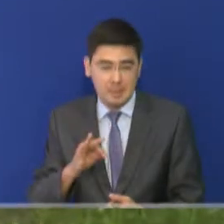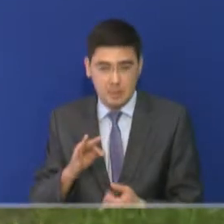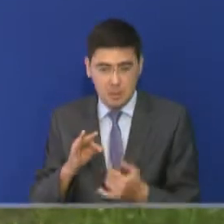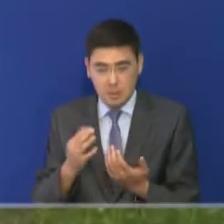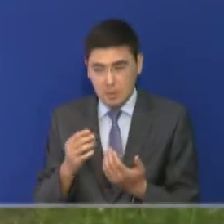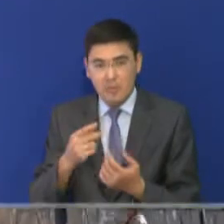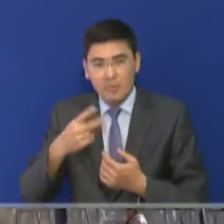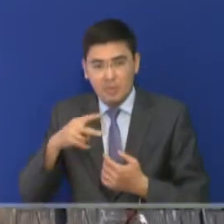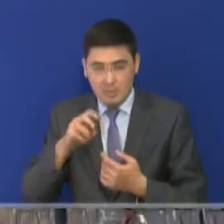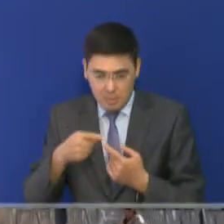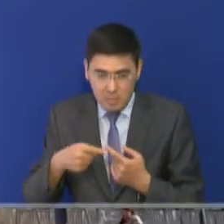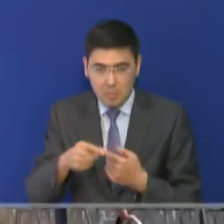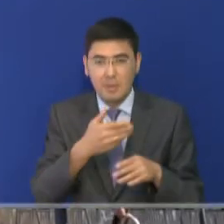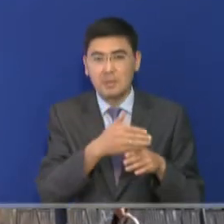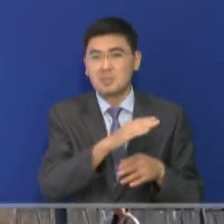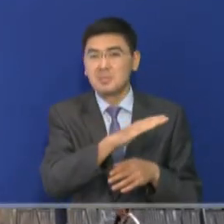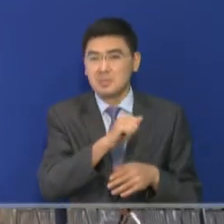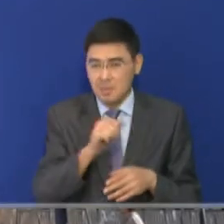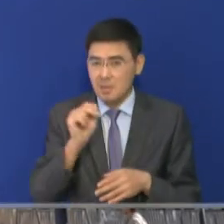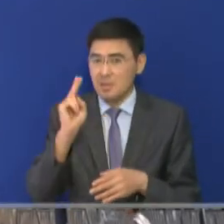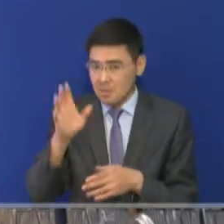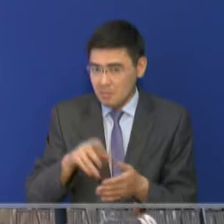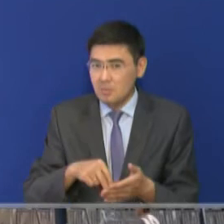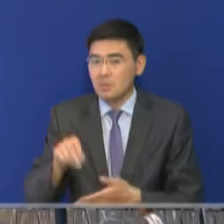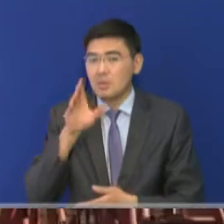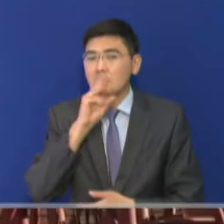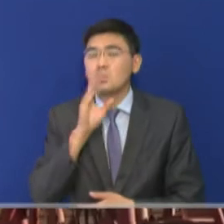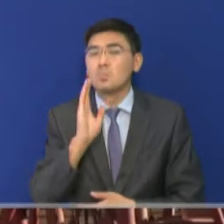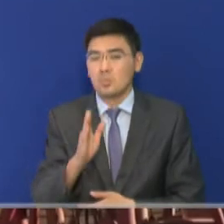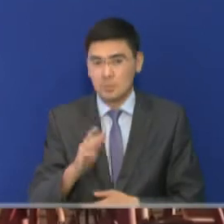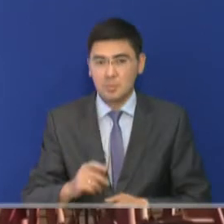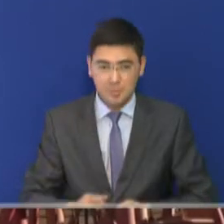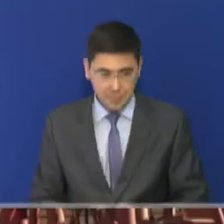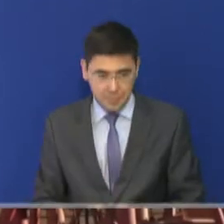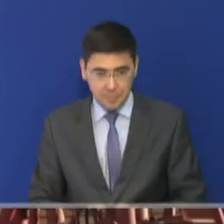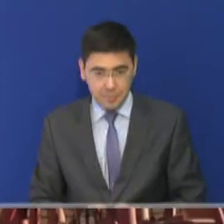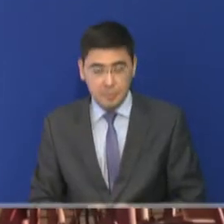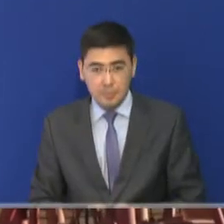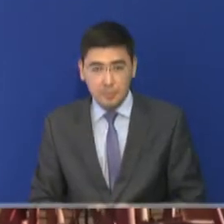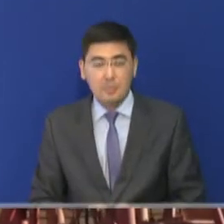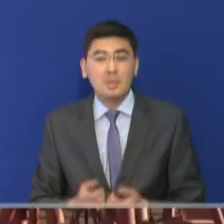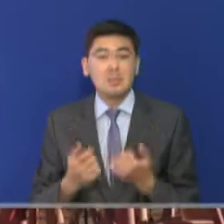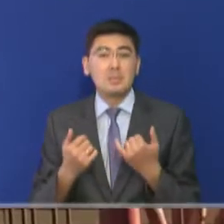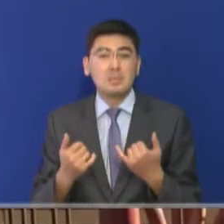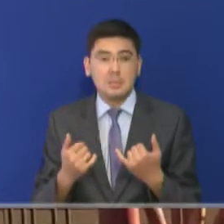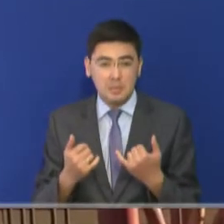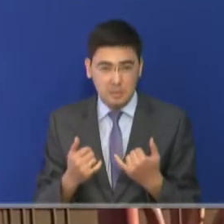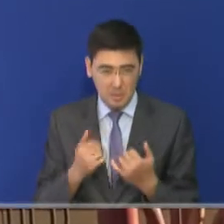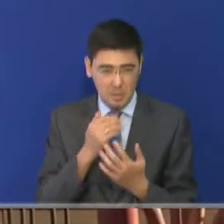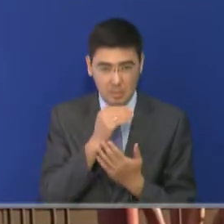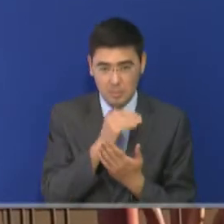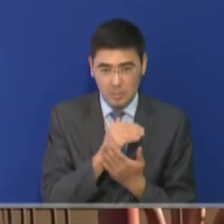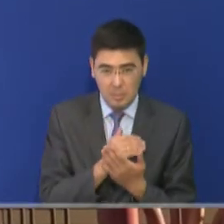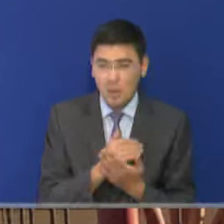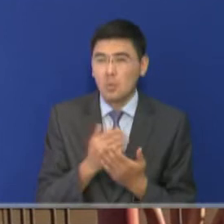қол жетімді болмақ. 5-10-20 пилоттық жобасы Нұрлы жер бағдарламасының жаңа бағыты ретінде іске қосылмақ. Баспананы бағдарлама